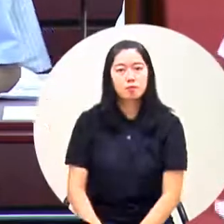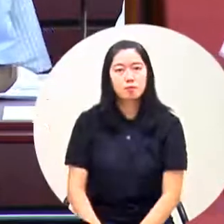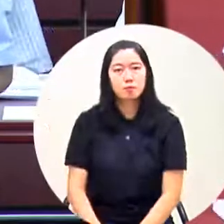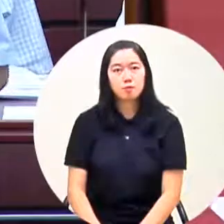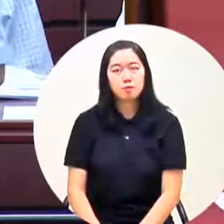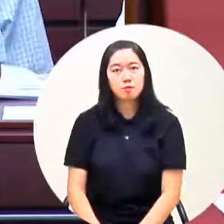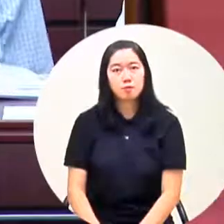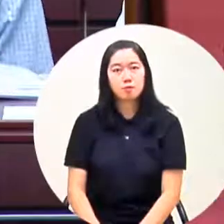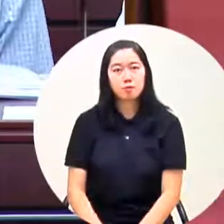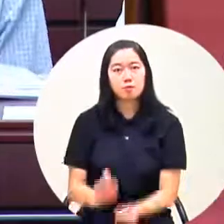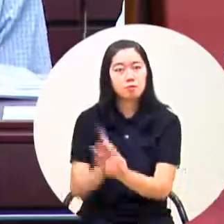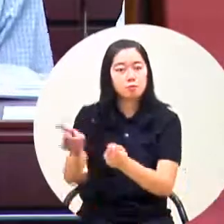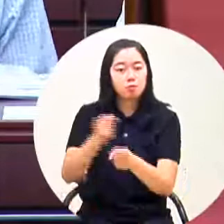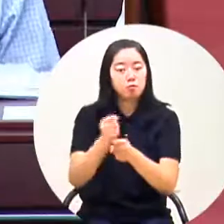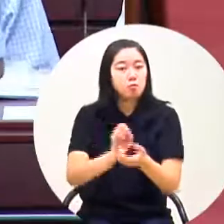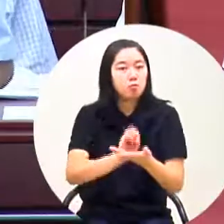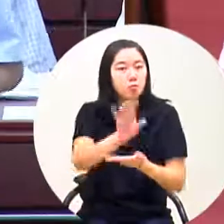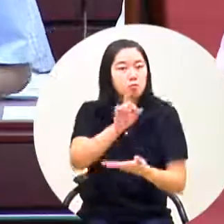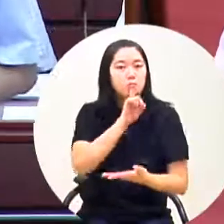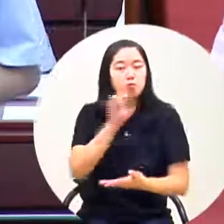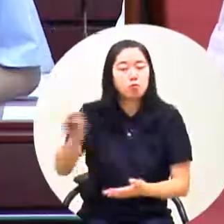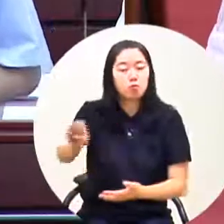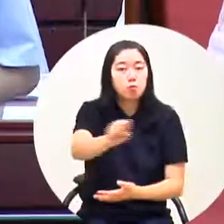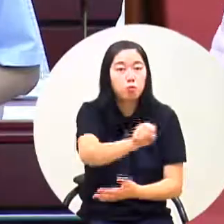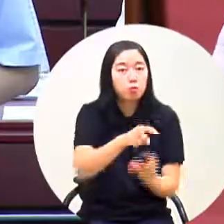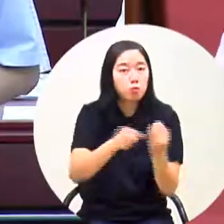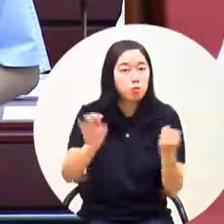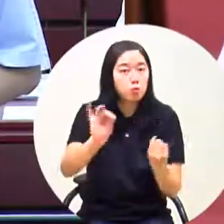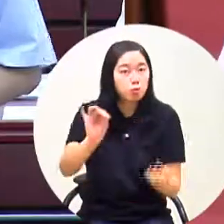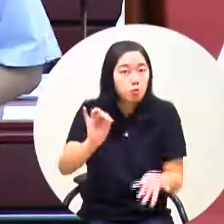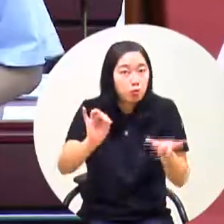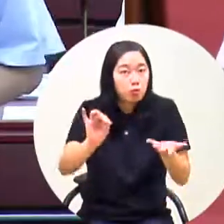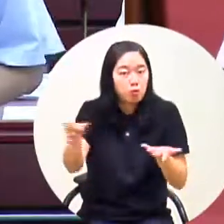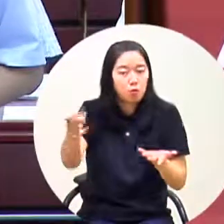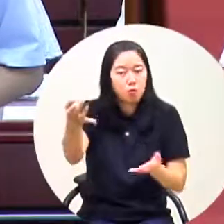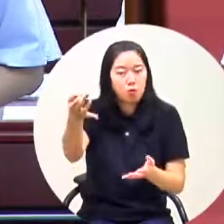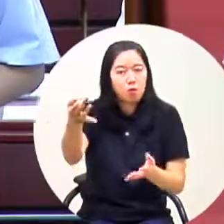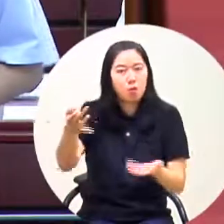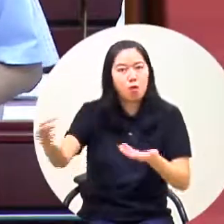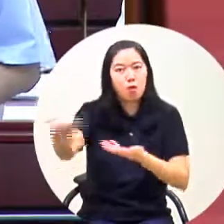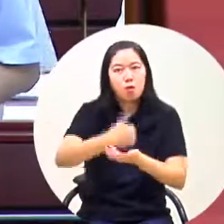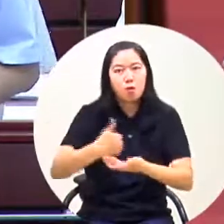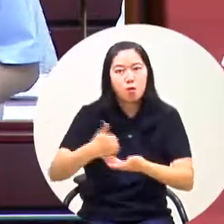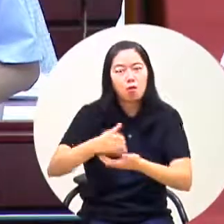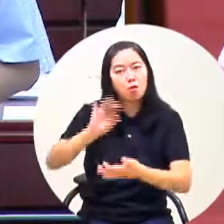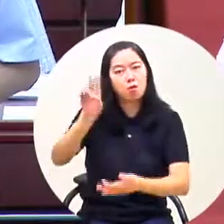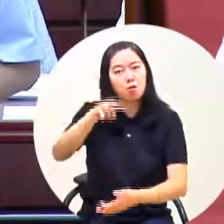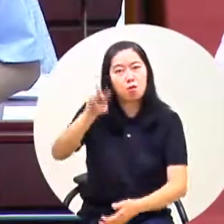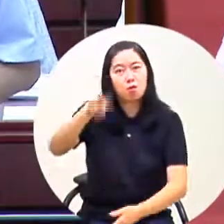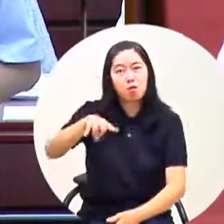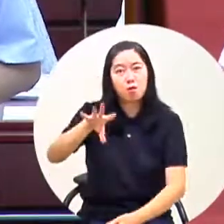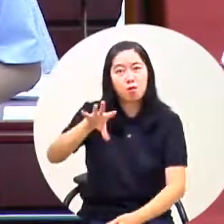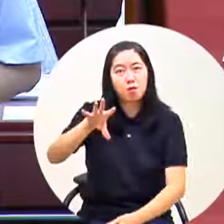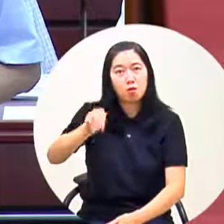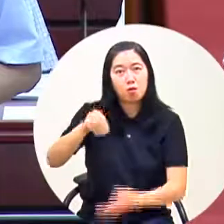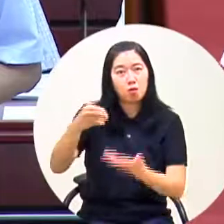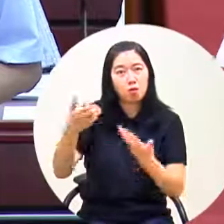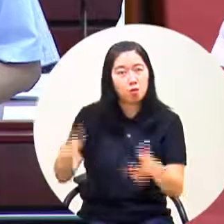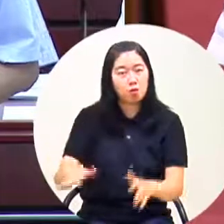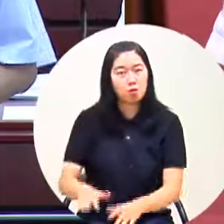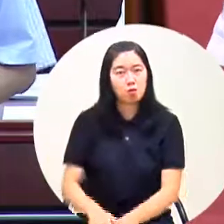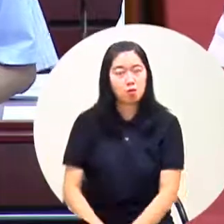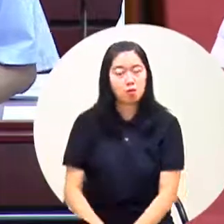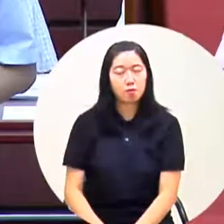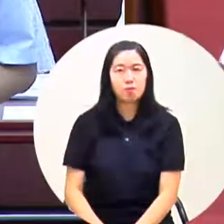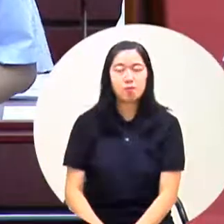你业务报告，你掠百几件，你若较两千几万诶，这个罚款的进账俩，对不对？啊，所以本